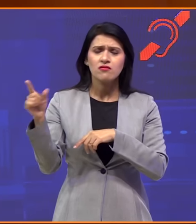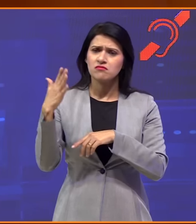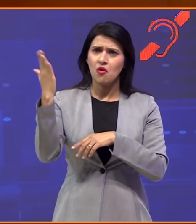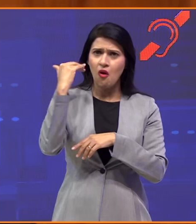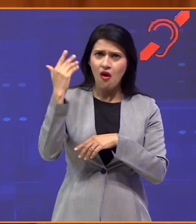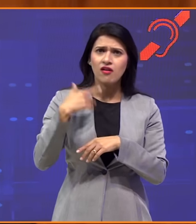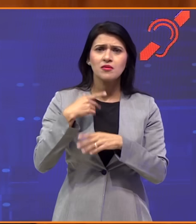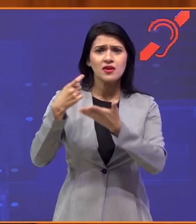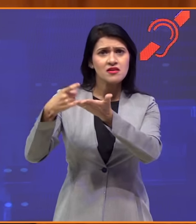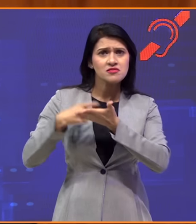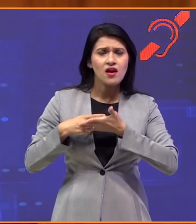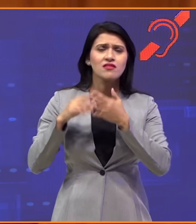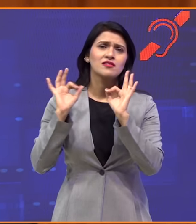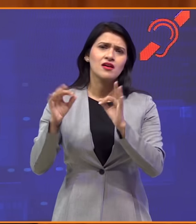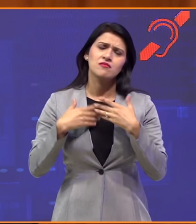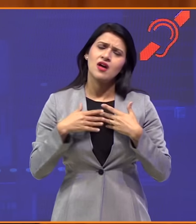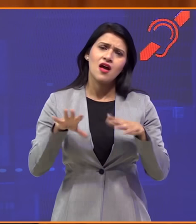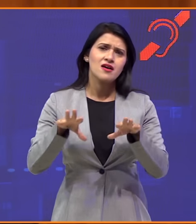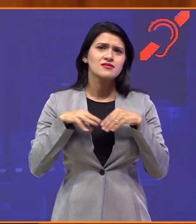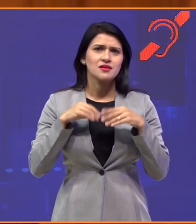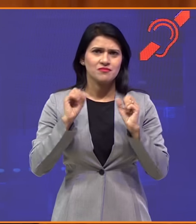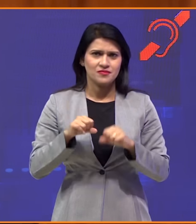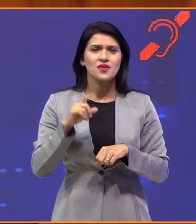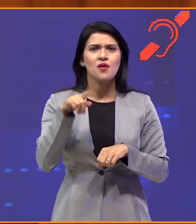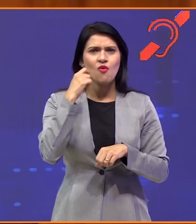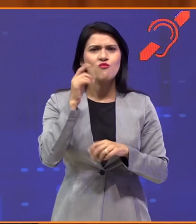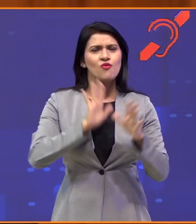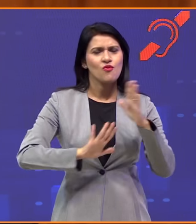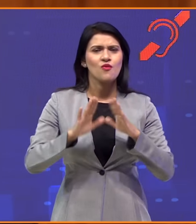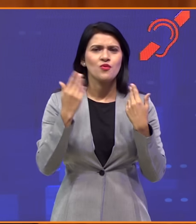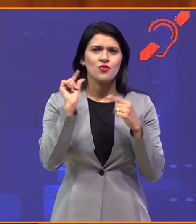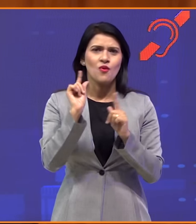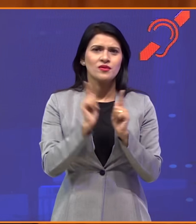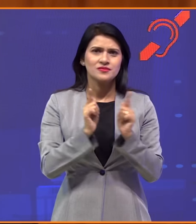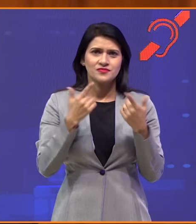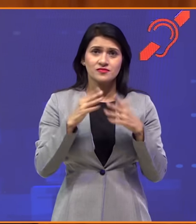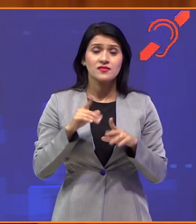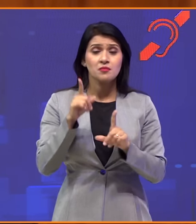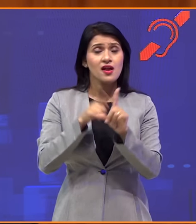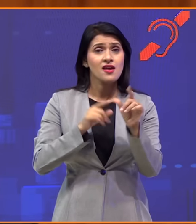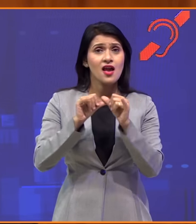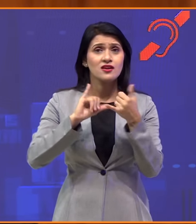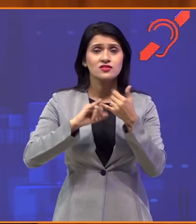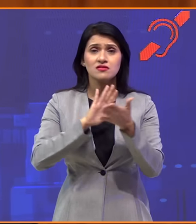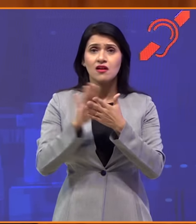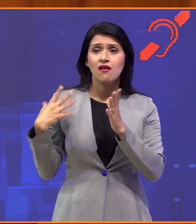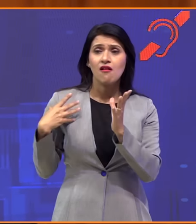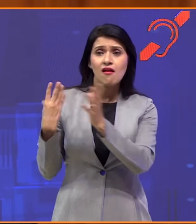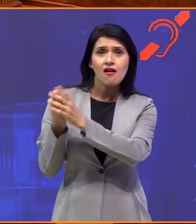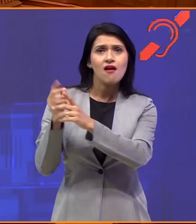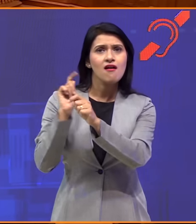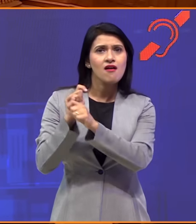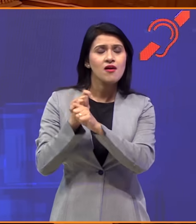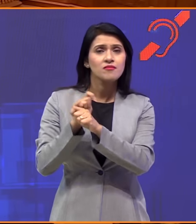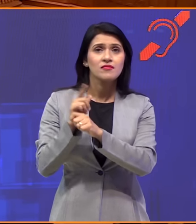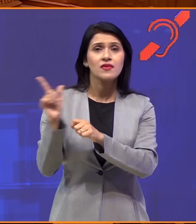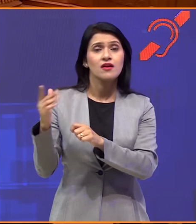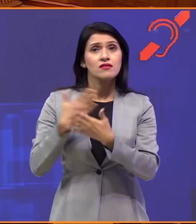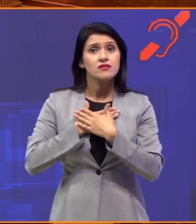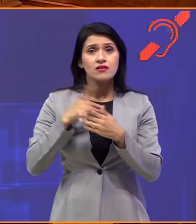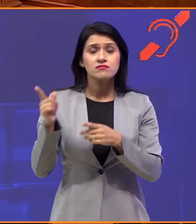जो बोलोगे मैं करूंगा और मैंने उसमें काम भी किया और मेरा एक्सपीरियंस यश जी के साथ में बहुत ही कमाल रहा और मैं यश जी को वैसे ही बहुत याद